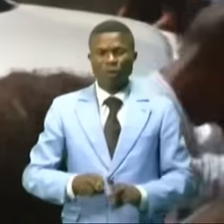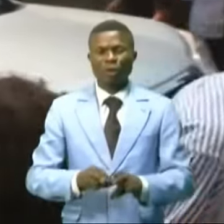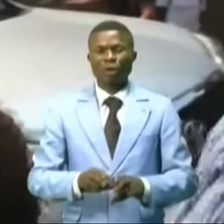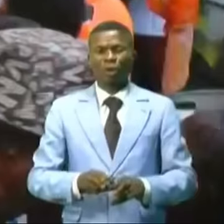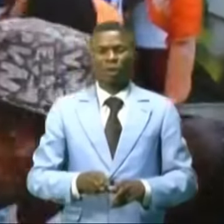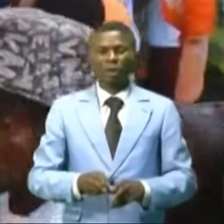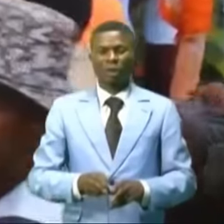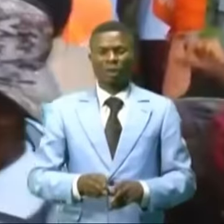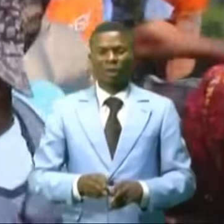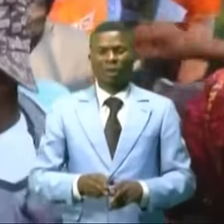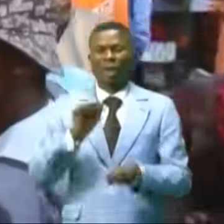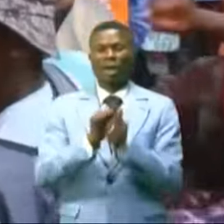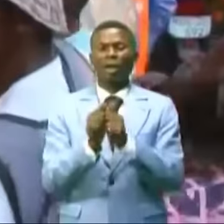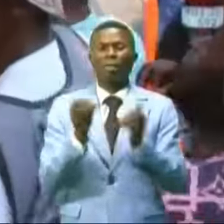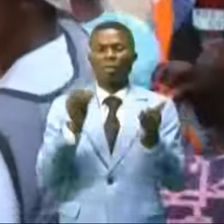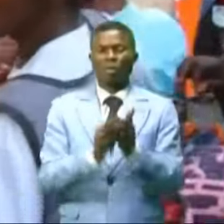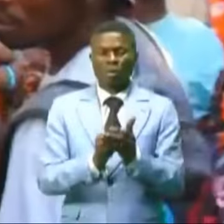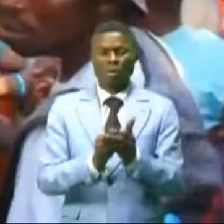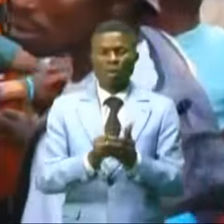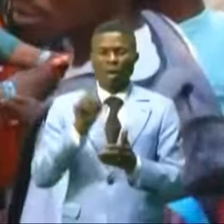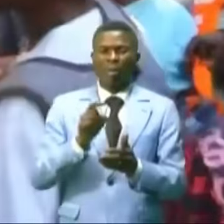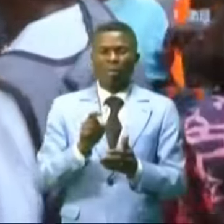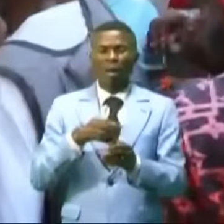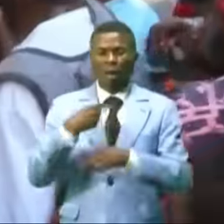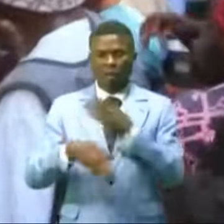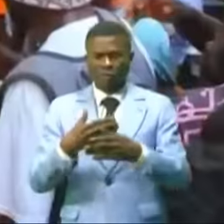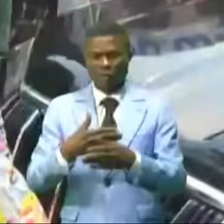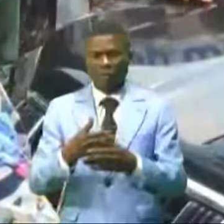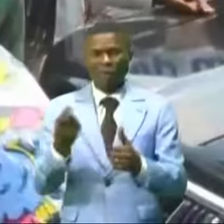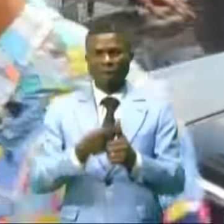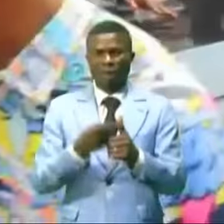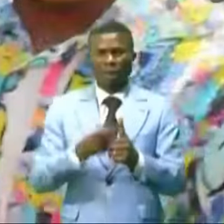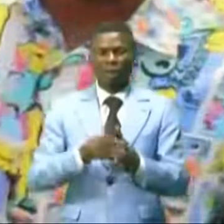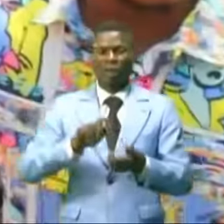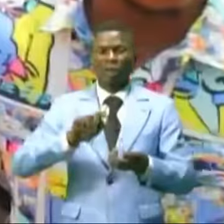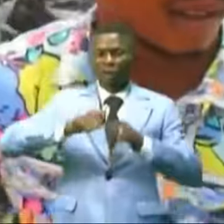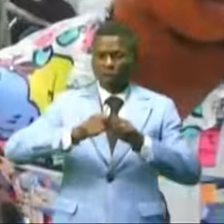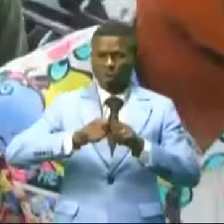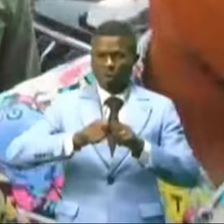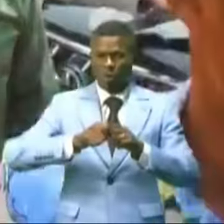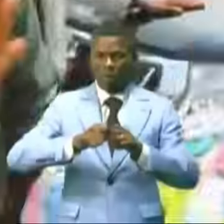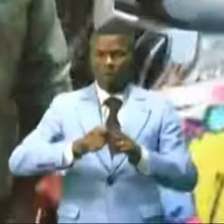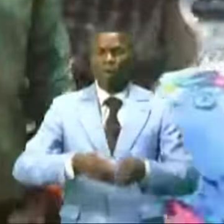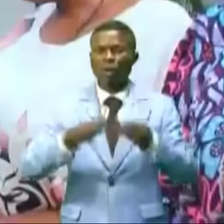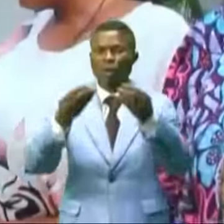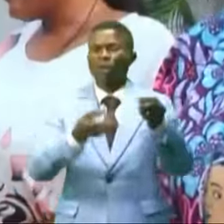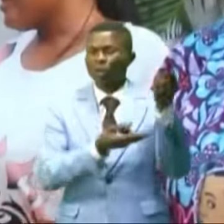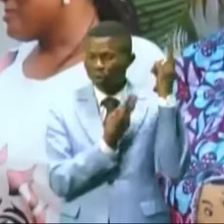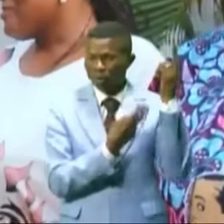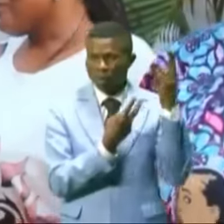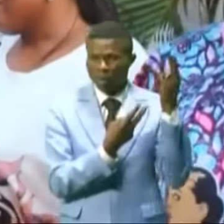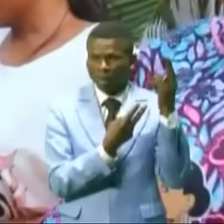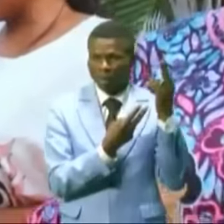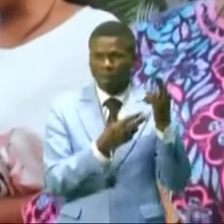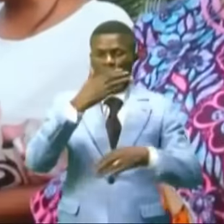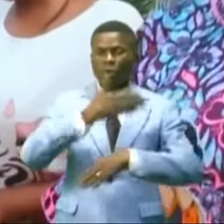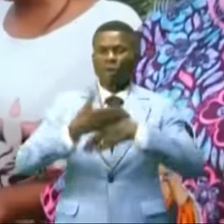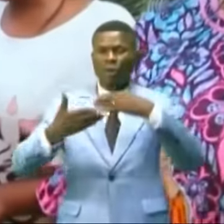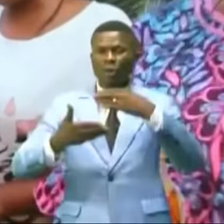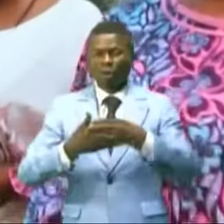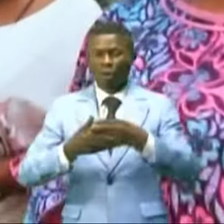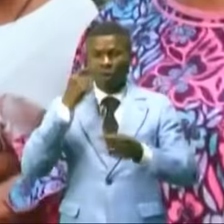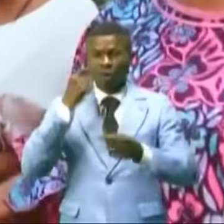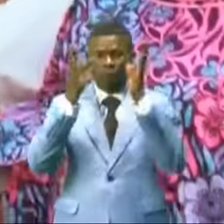Autre levier sur lequel il compte s'appuyer, c'est celui de la réhabilitation et révalorisation des infrastructures